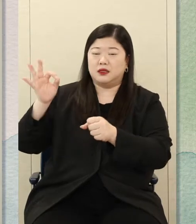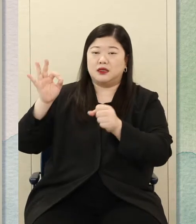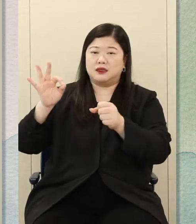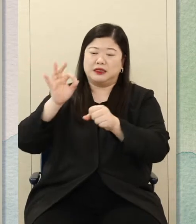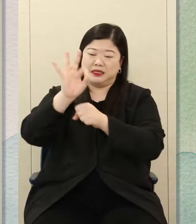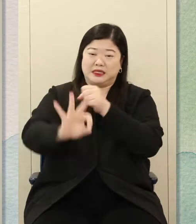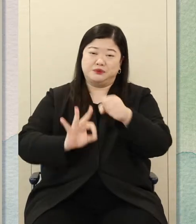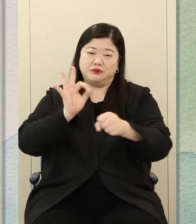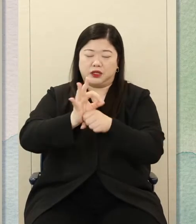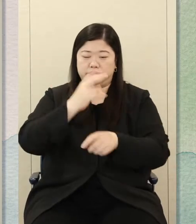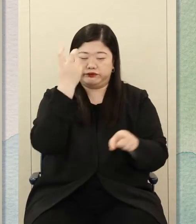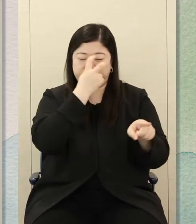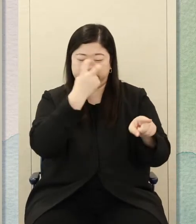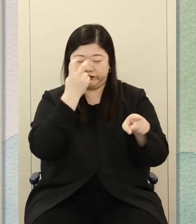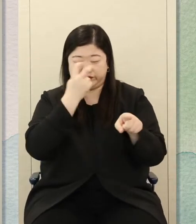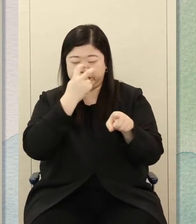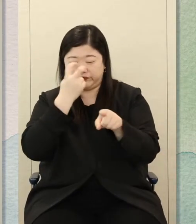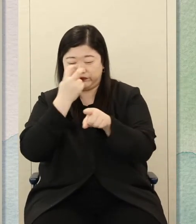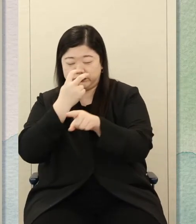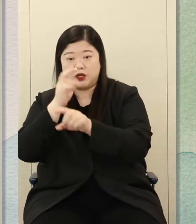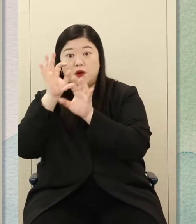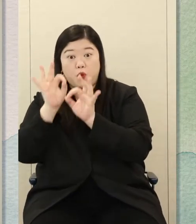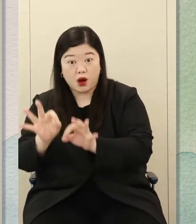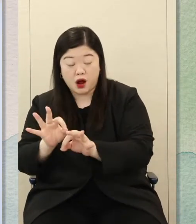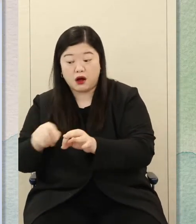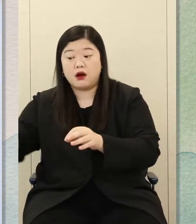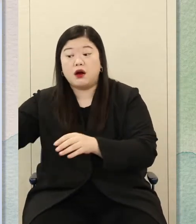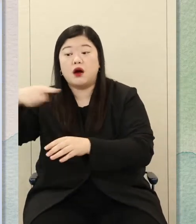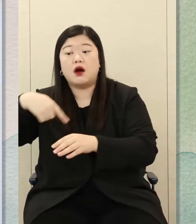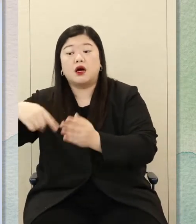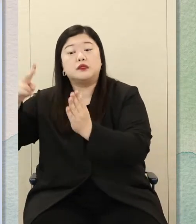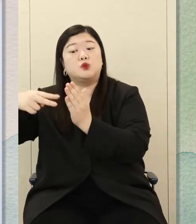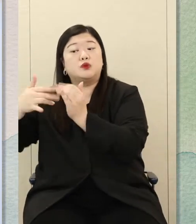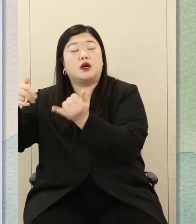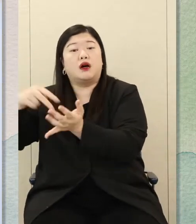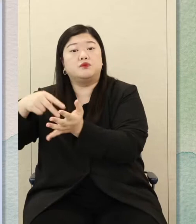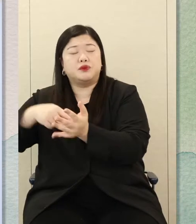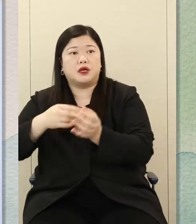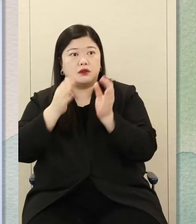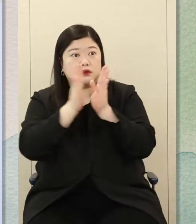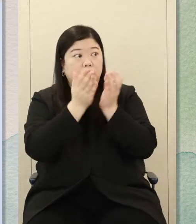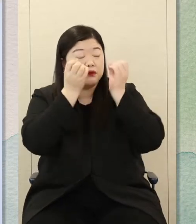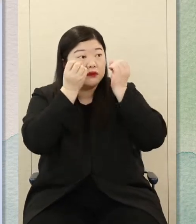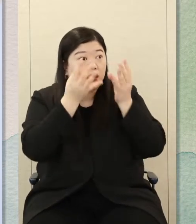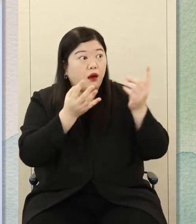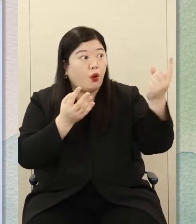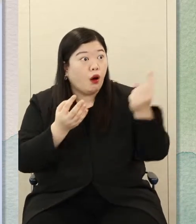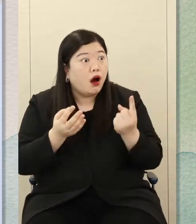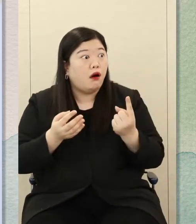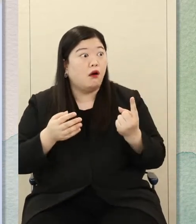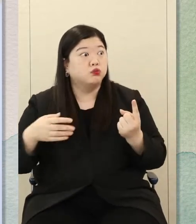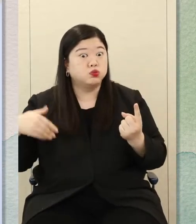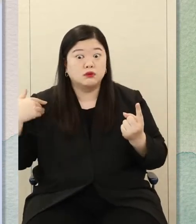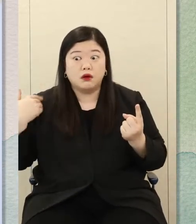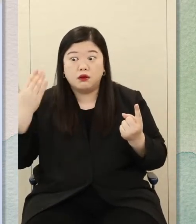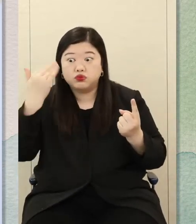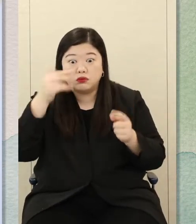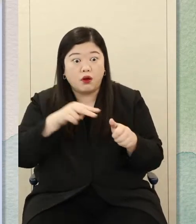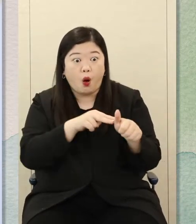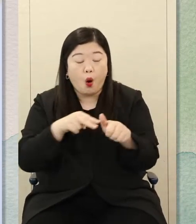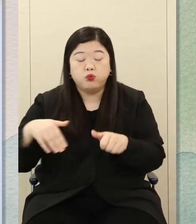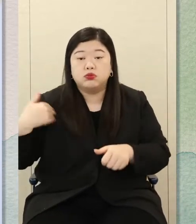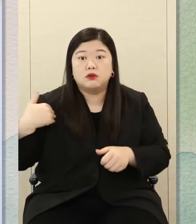오고 있습니다. 점점점 강화되고 있어요. 근데 이거는 출판사만 그런 게 아니고요. 도서관 이런 데들도 똑같아요. 예,